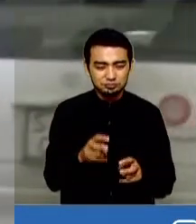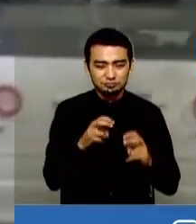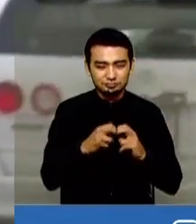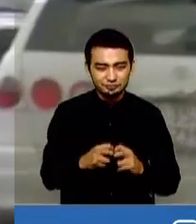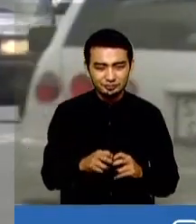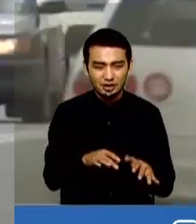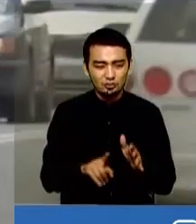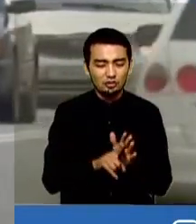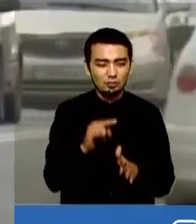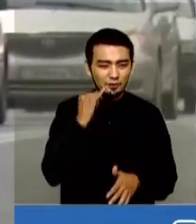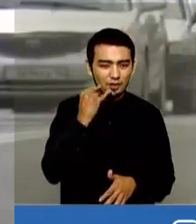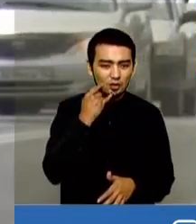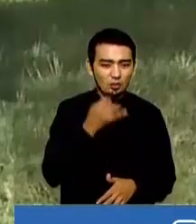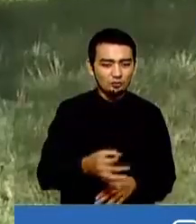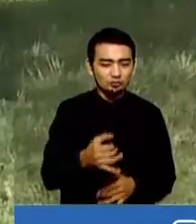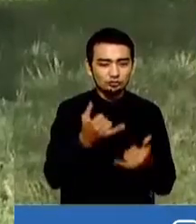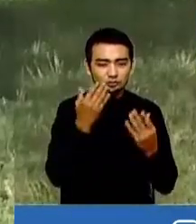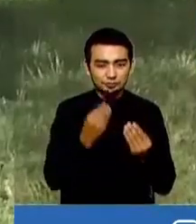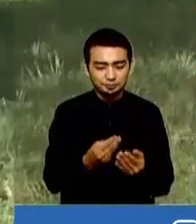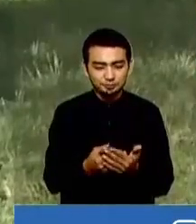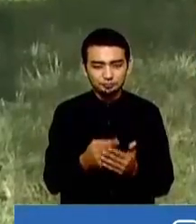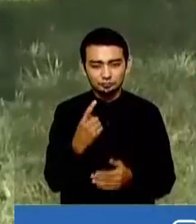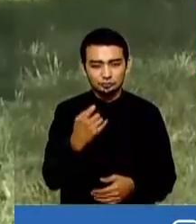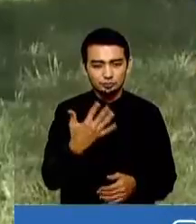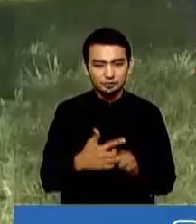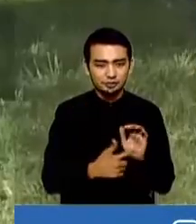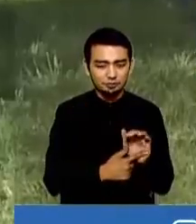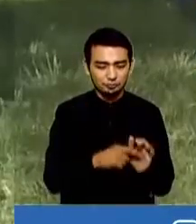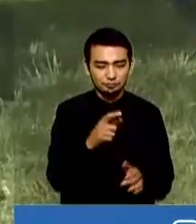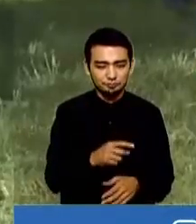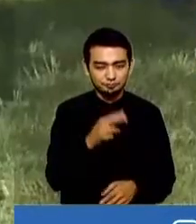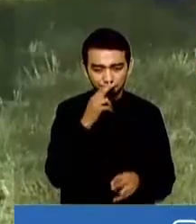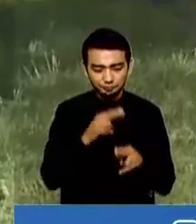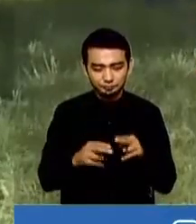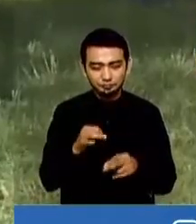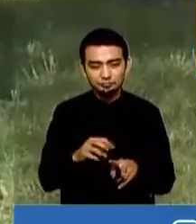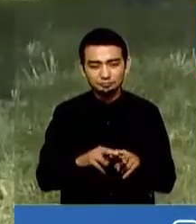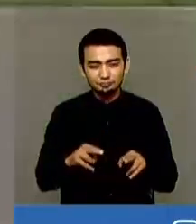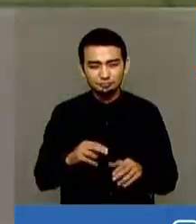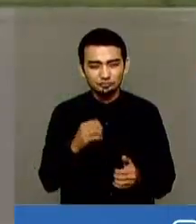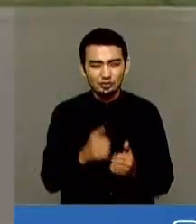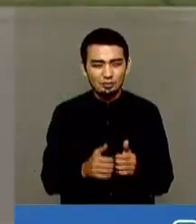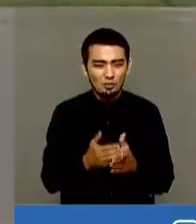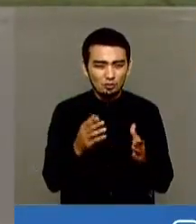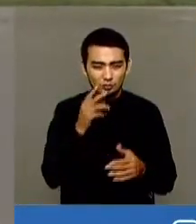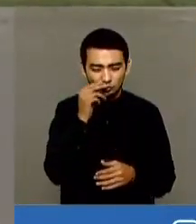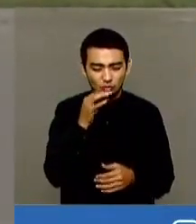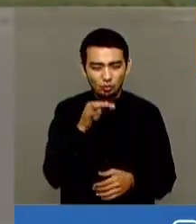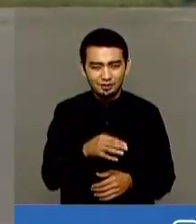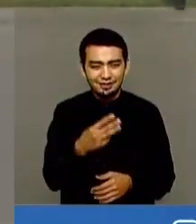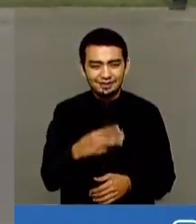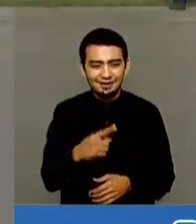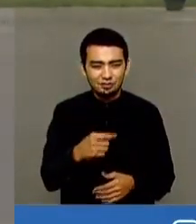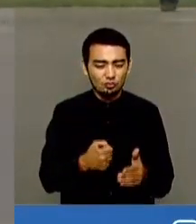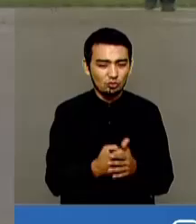Таких только в Павлодарской области на сегодняшний день 157. Чаще всего в подобных сфотках фигурируют мужчины от 31 до